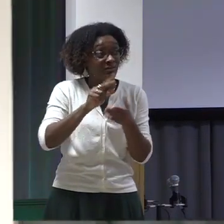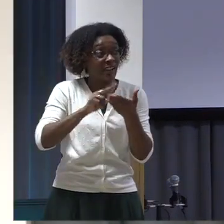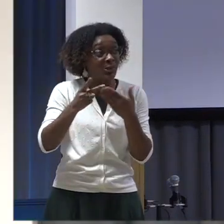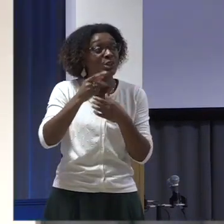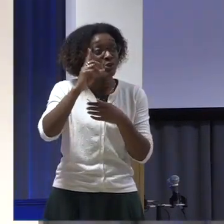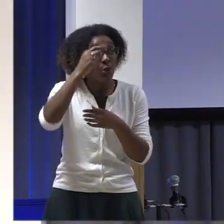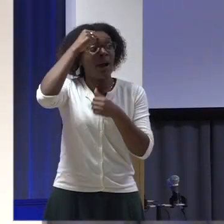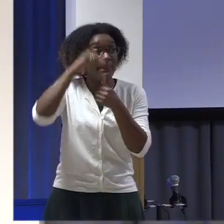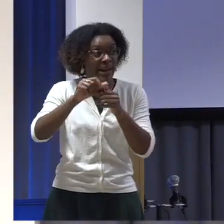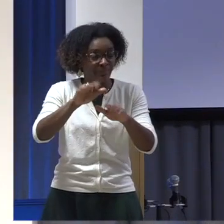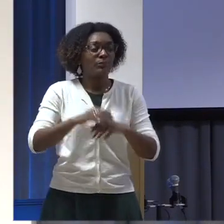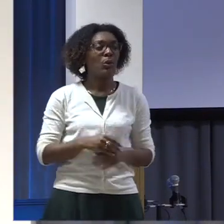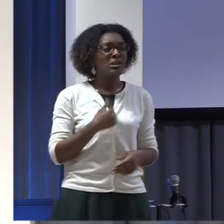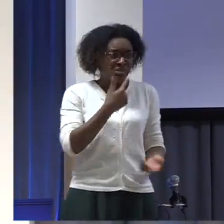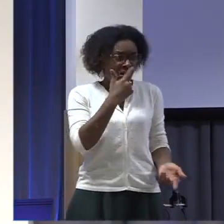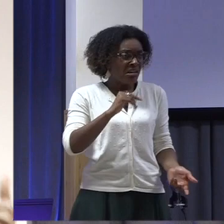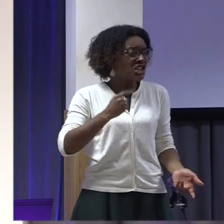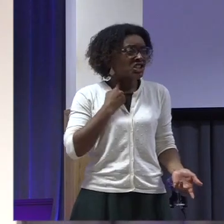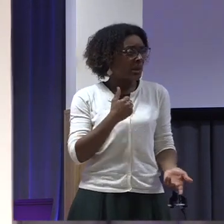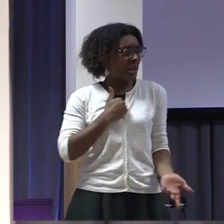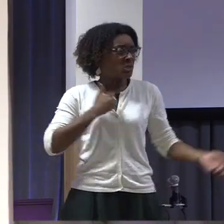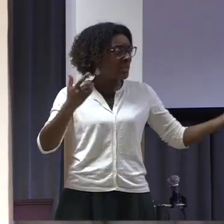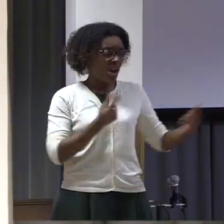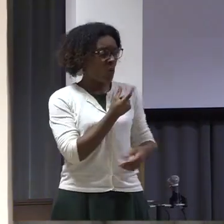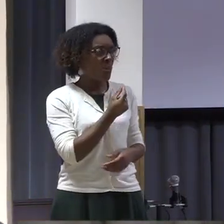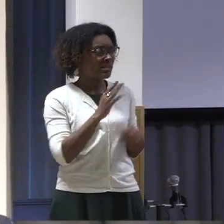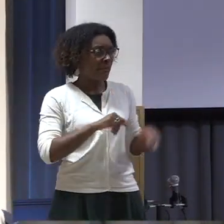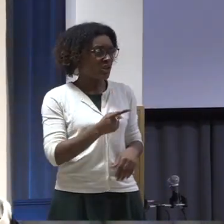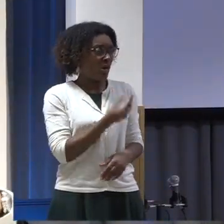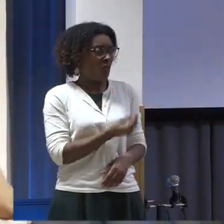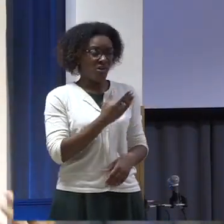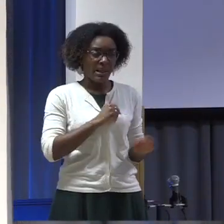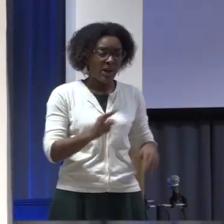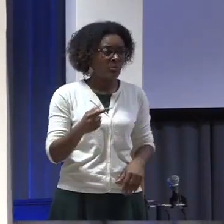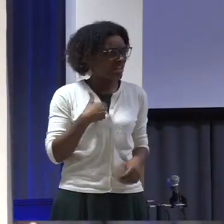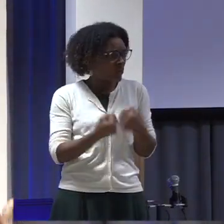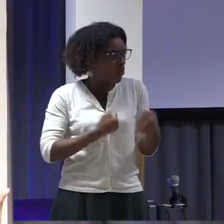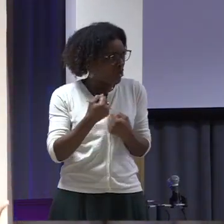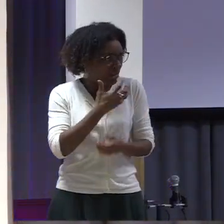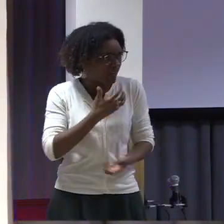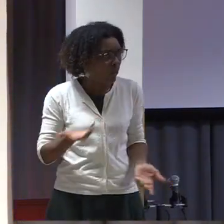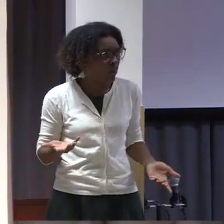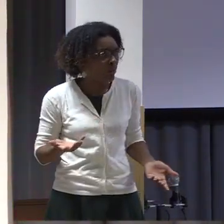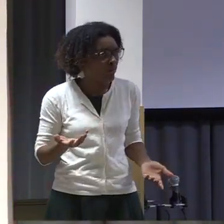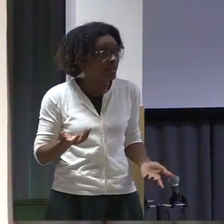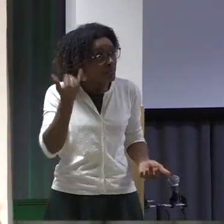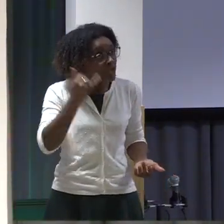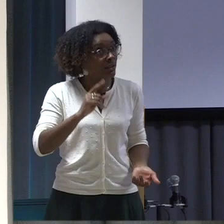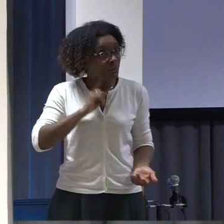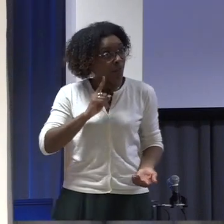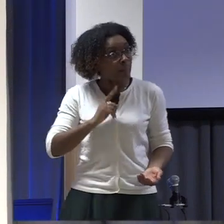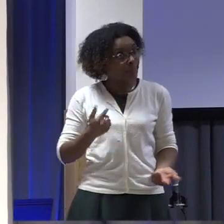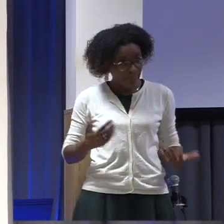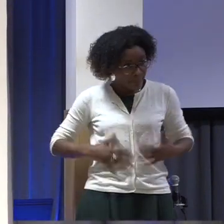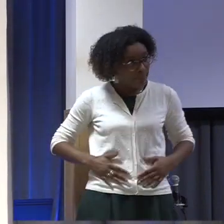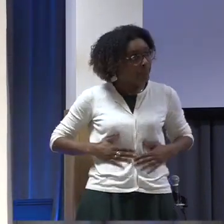cet échec personnel cet échec de couple quoi de plus douloureux pour une femme que de se savoir